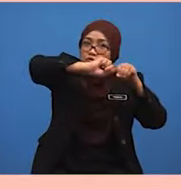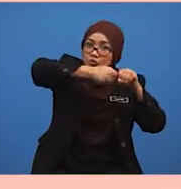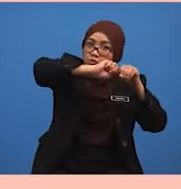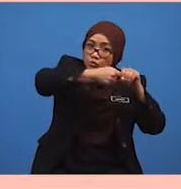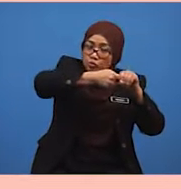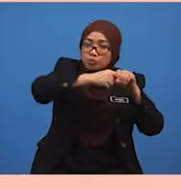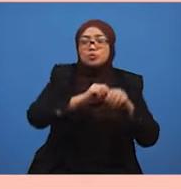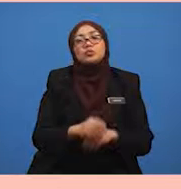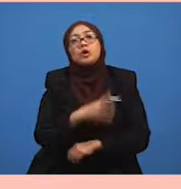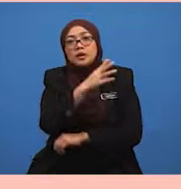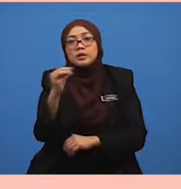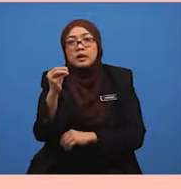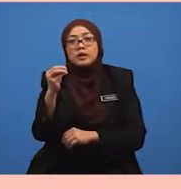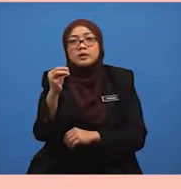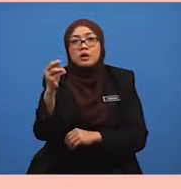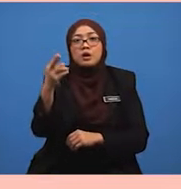dan roda dan ganda.